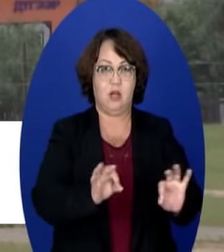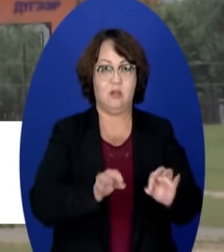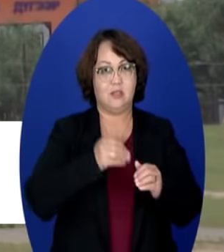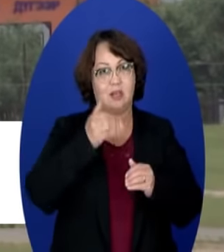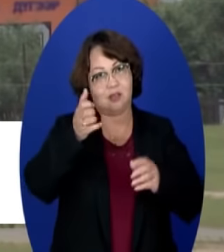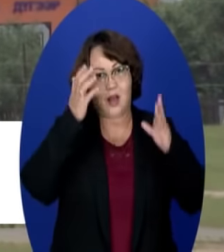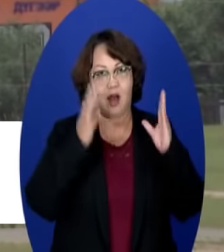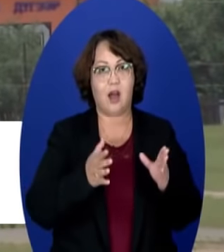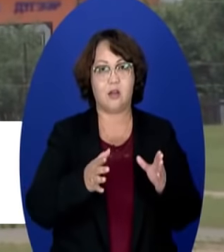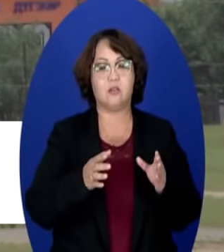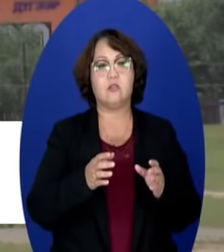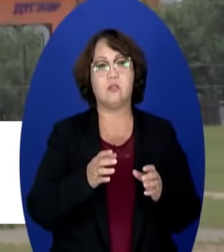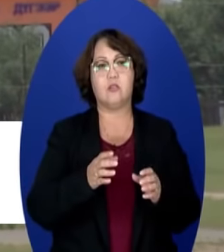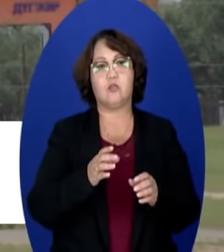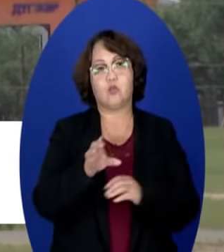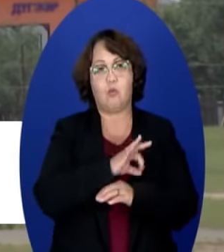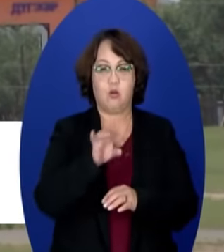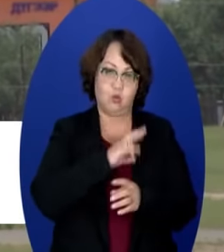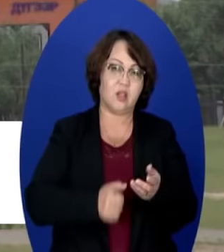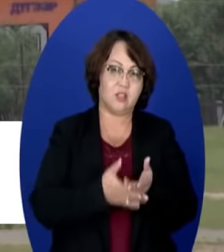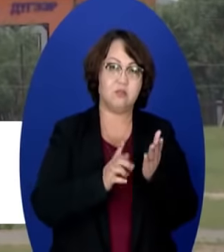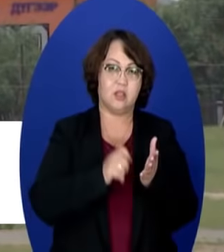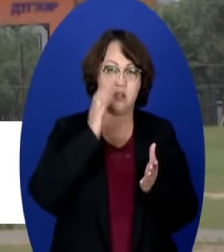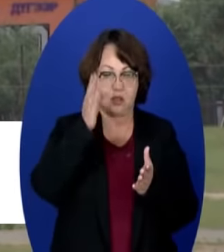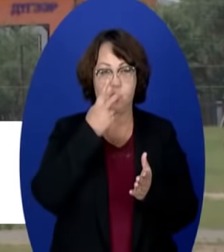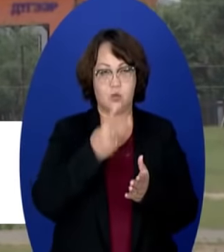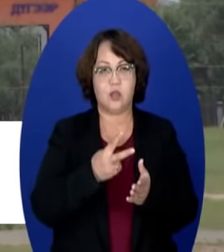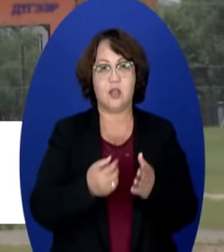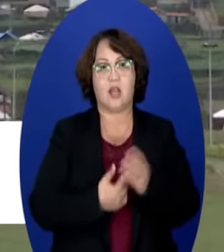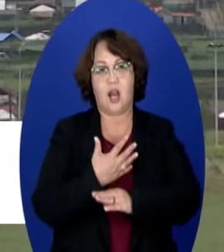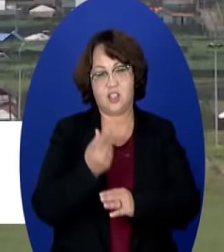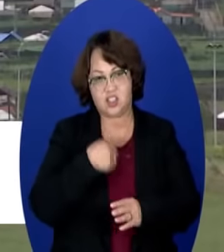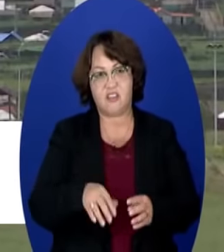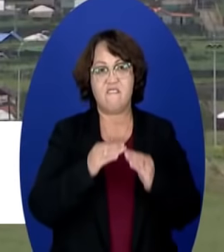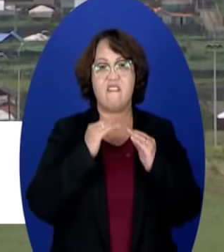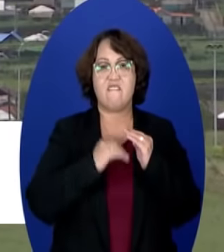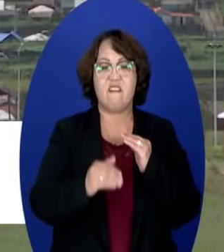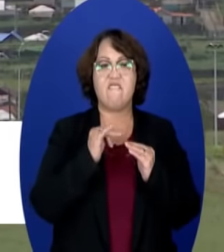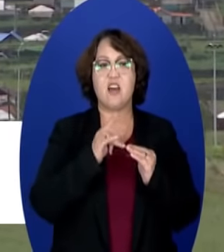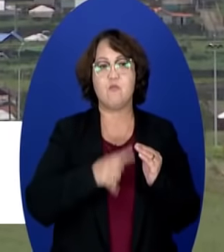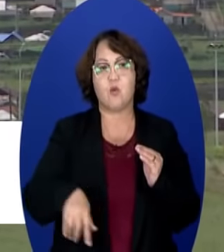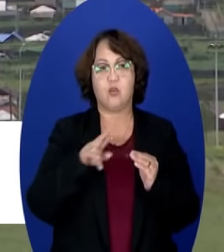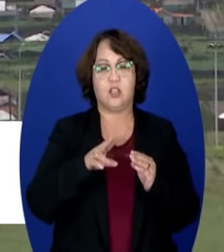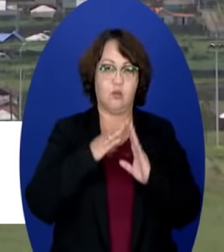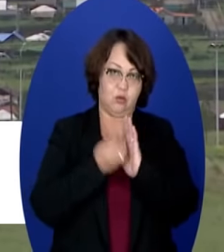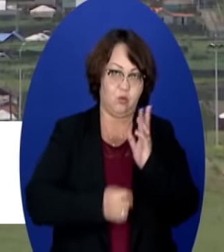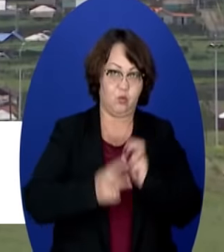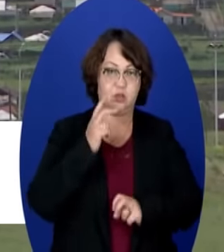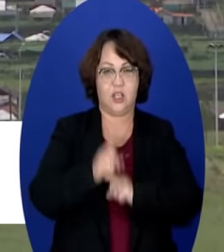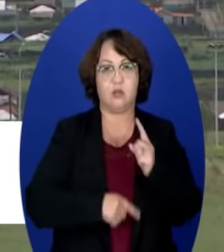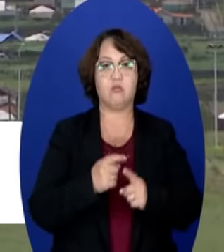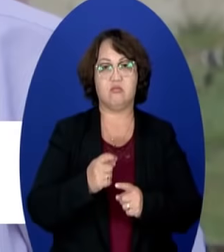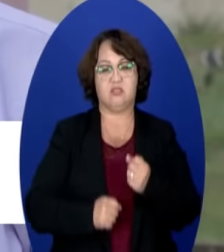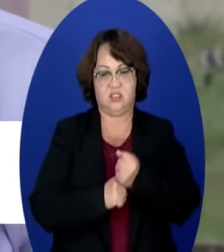цаашид анхаарах шаардлагатай гэж үзэж байна. За үндсэндээ Мандал сумын эдийн засгийг тариачид, фермерүүд гололсон өрхийн үйлдвэрлэгчид итгэж байгаа